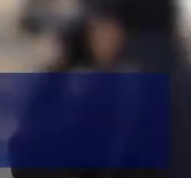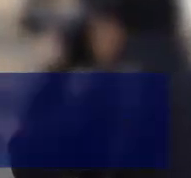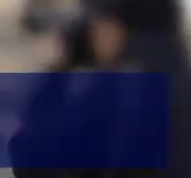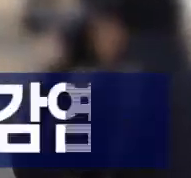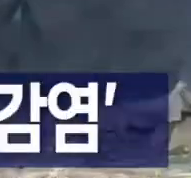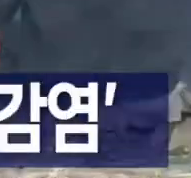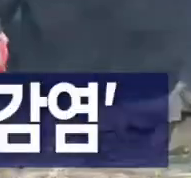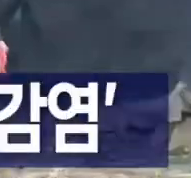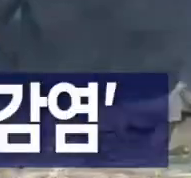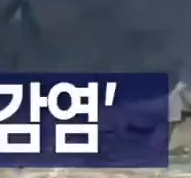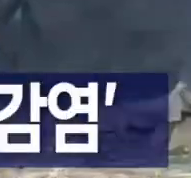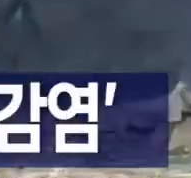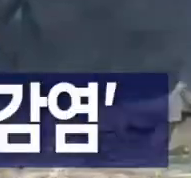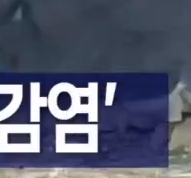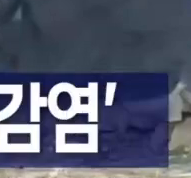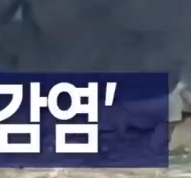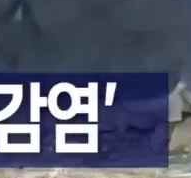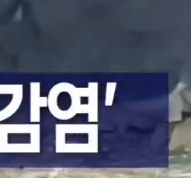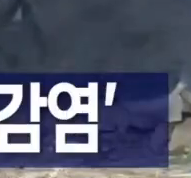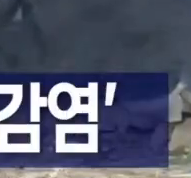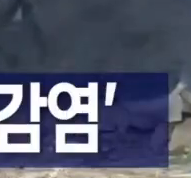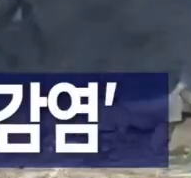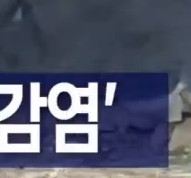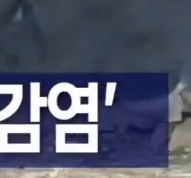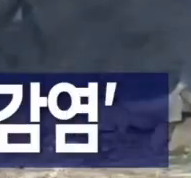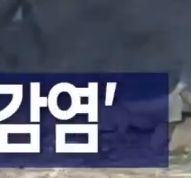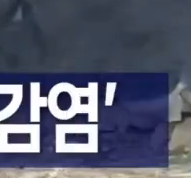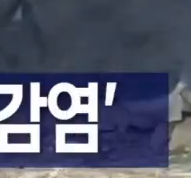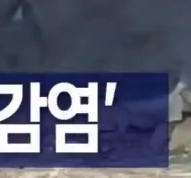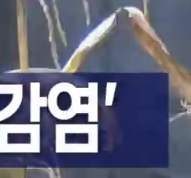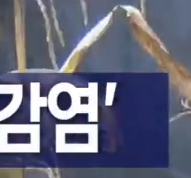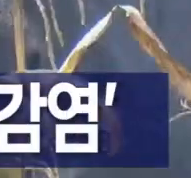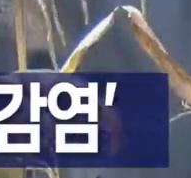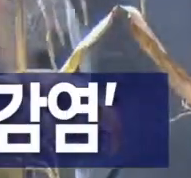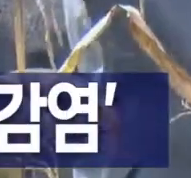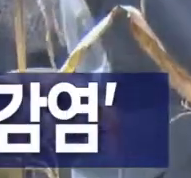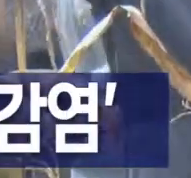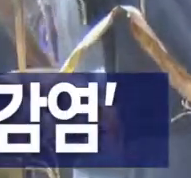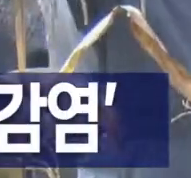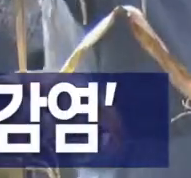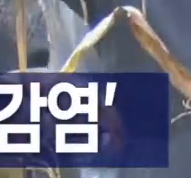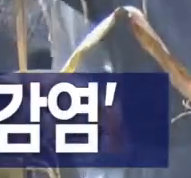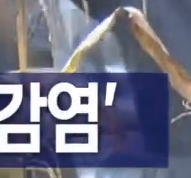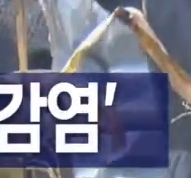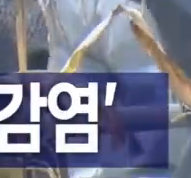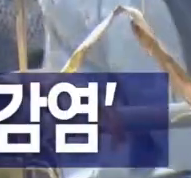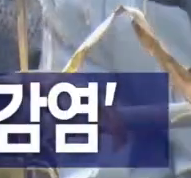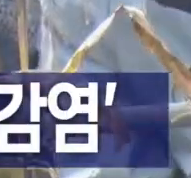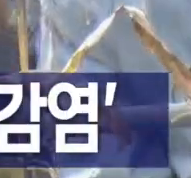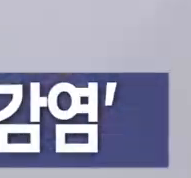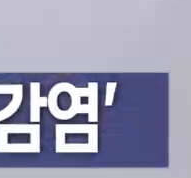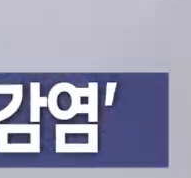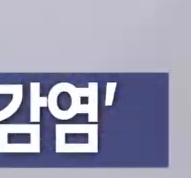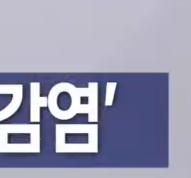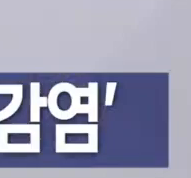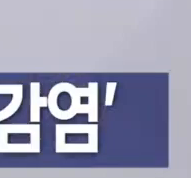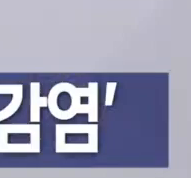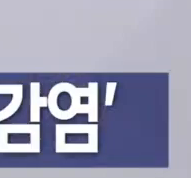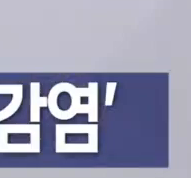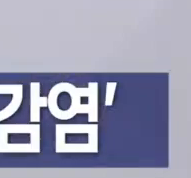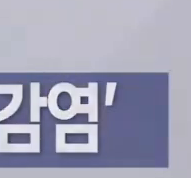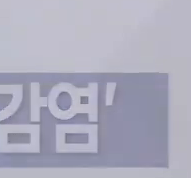감염시키는 일종 가축 전염병 럼피스킬이 중국에서 발병했습니다. 내륙 감염이 확인된 건 처음인데 감염